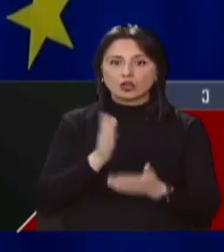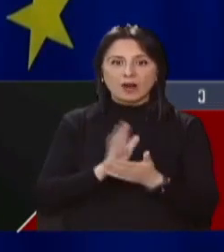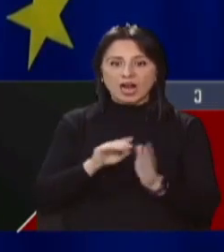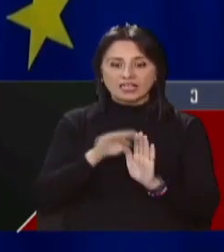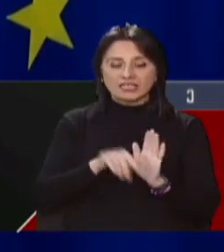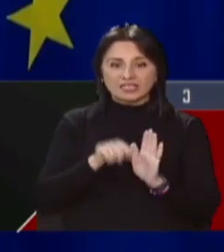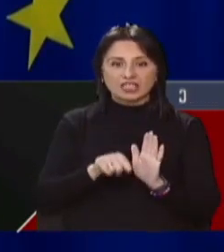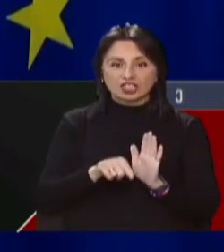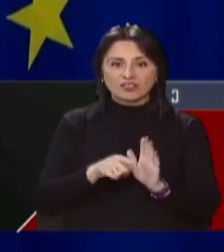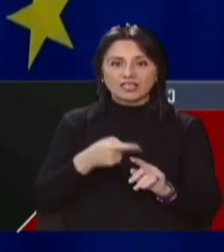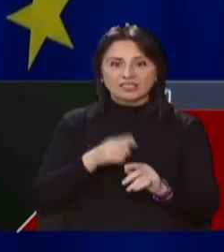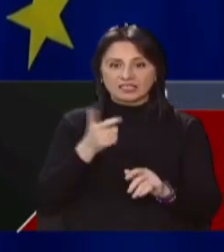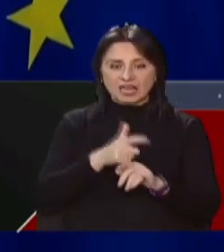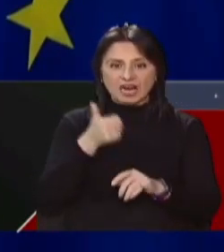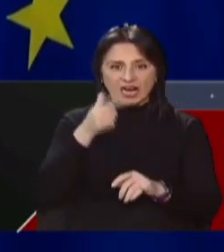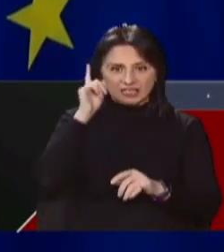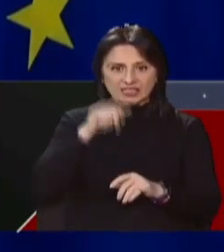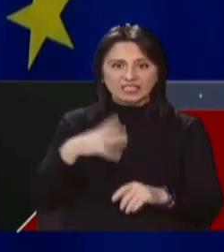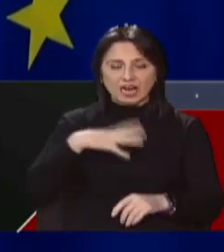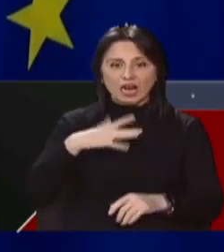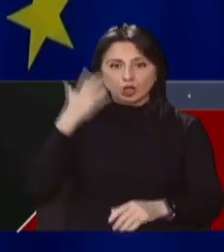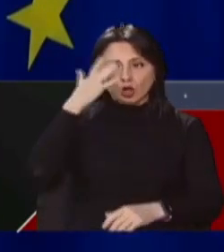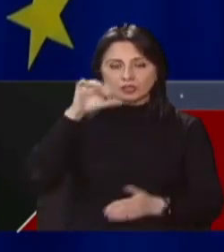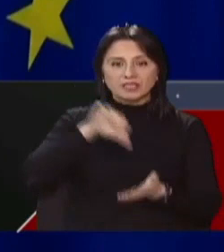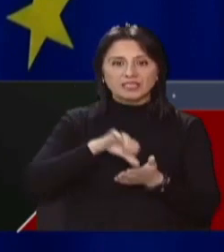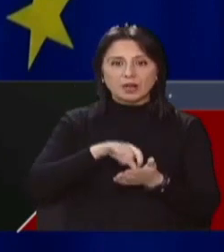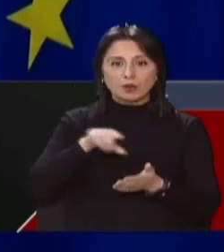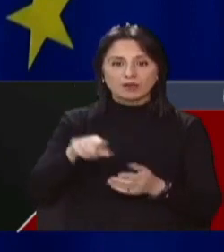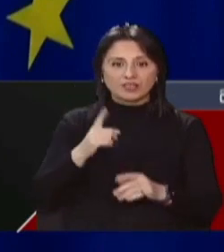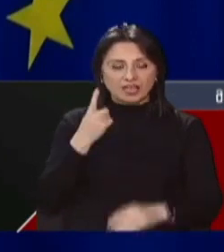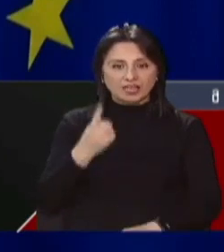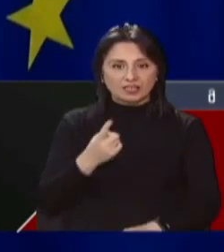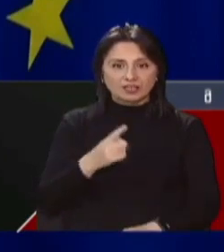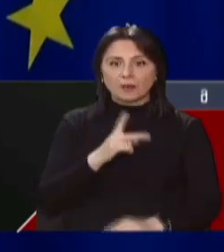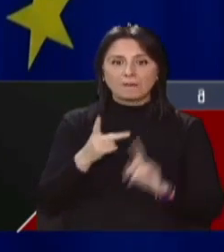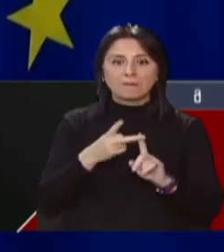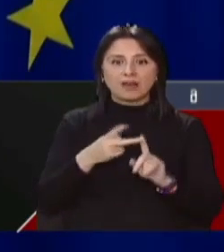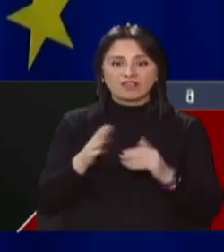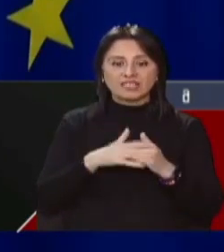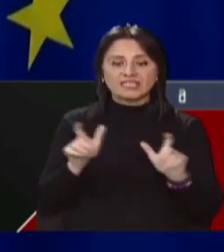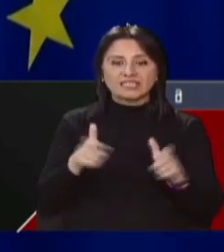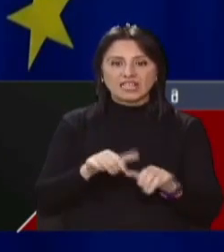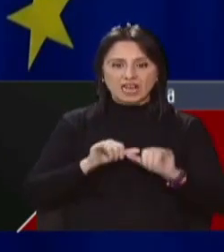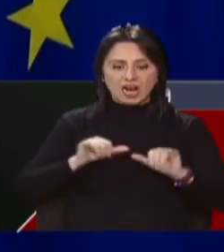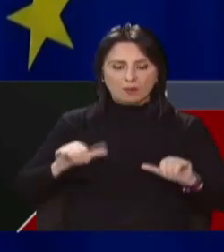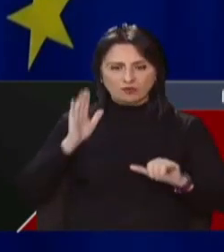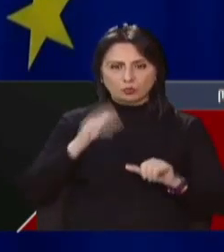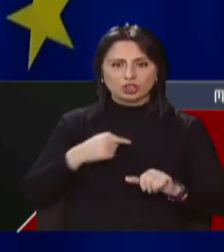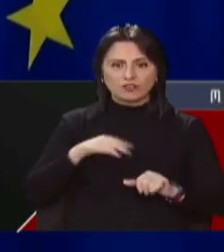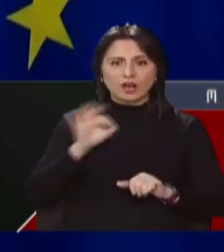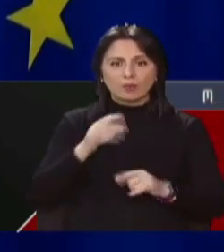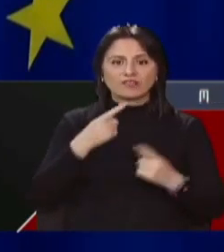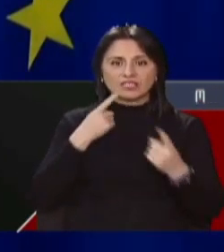ამ სიაში და ეს ძალიან კარგად იციან ქართული ოცნების წარმომადგენლებმა ეს ერთი. Მეორე, სანქციები გაფართოვდება, ჩვენ